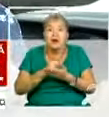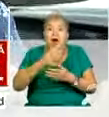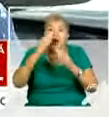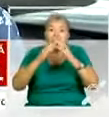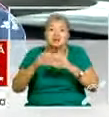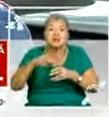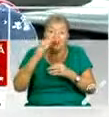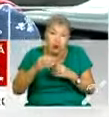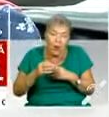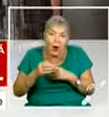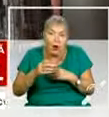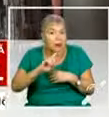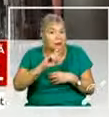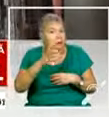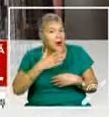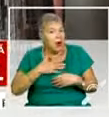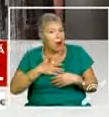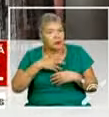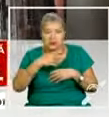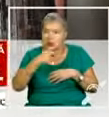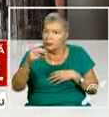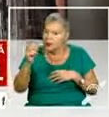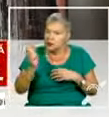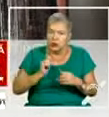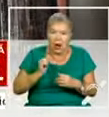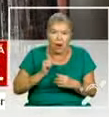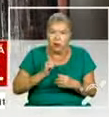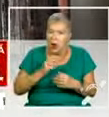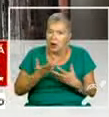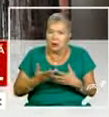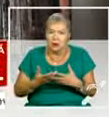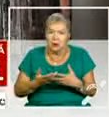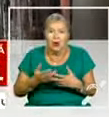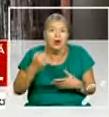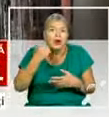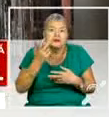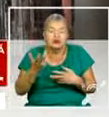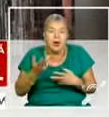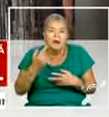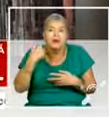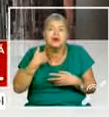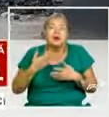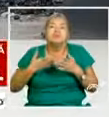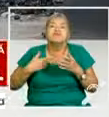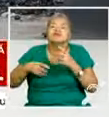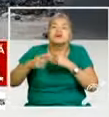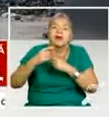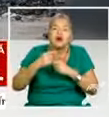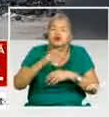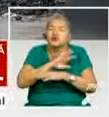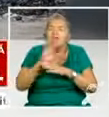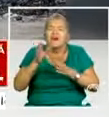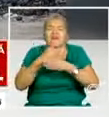n-am vrut să plec de la poartă deloc. Când m-am dus în curte, am văzut toate geamurile spate de la cap la cap.